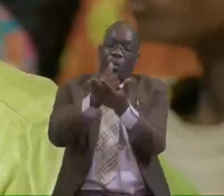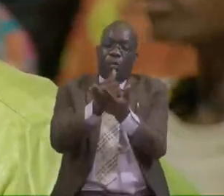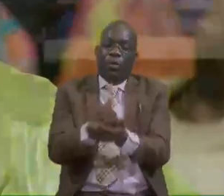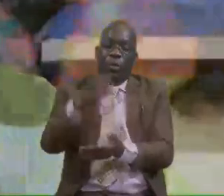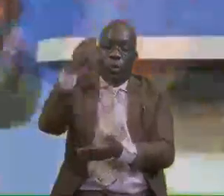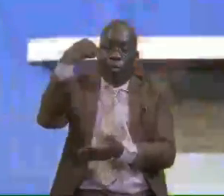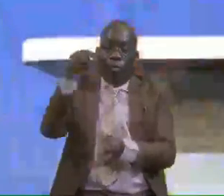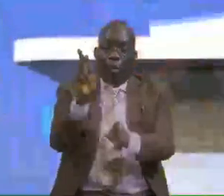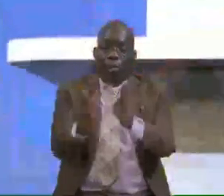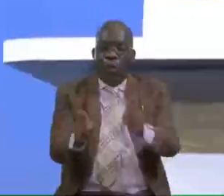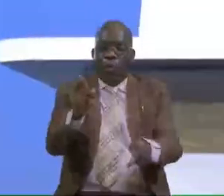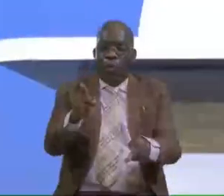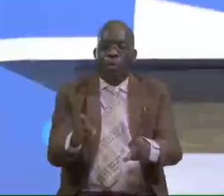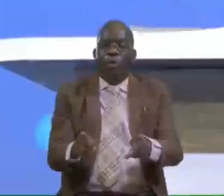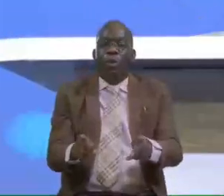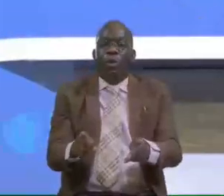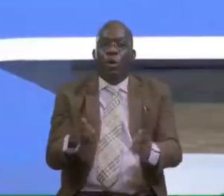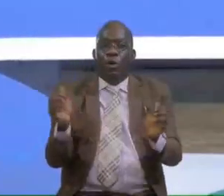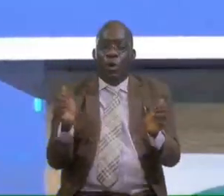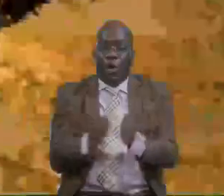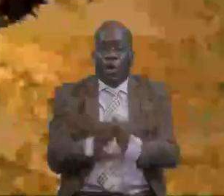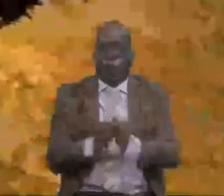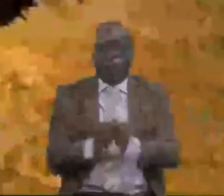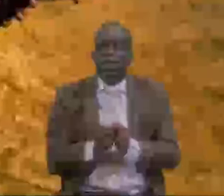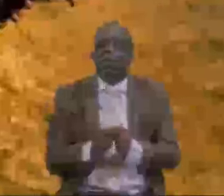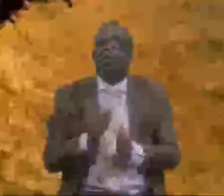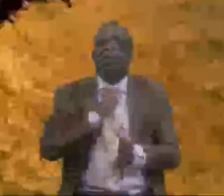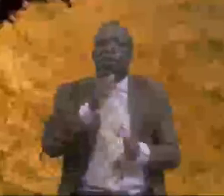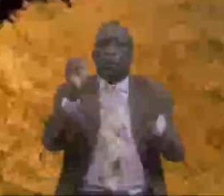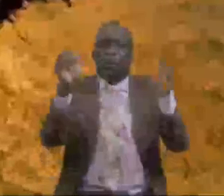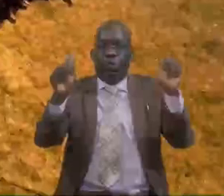L'intervention puissante pour les personnes dans l'impossibilité.